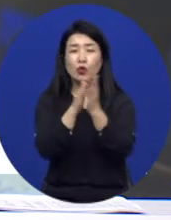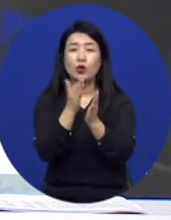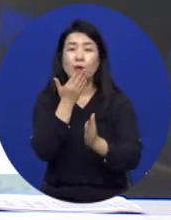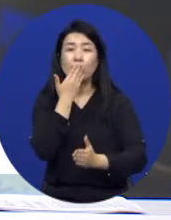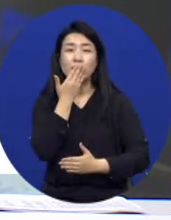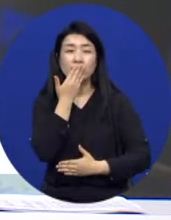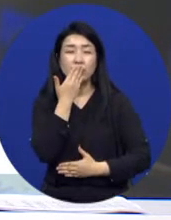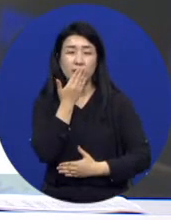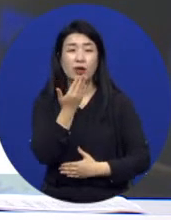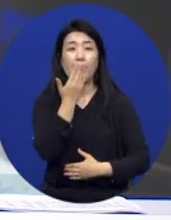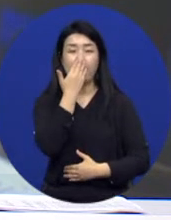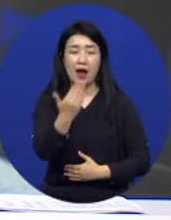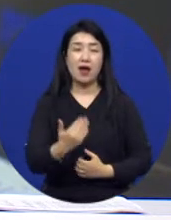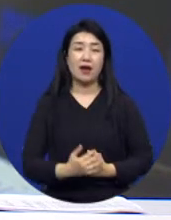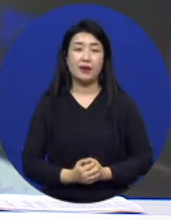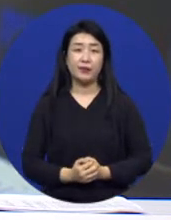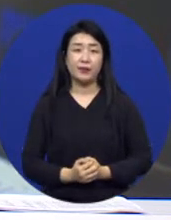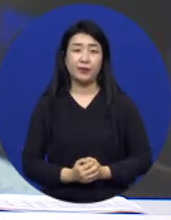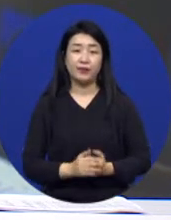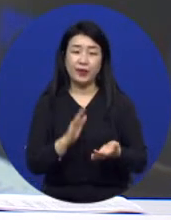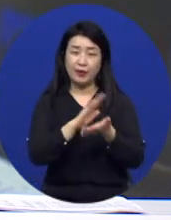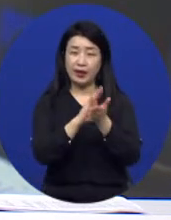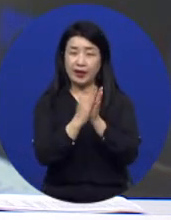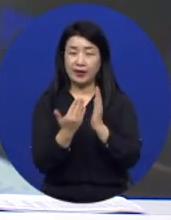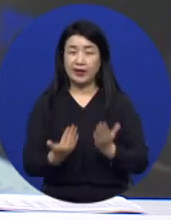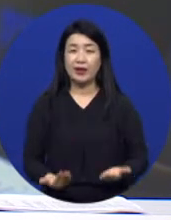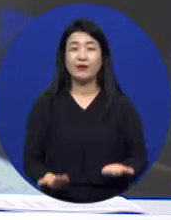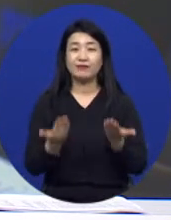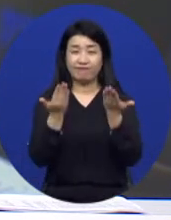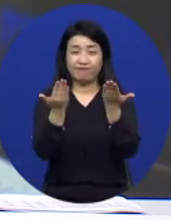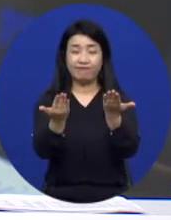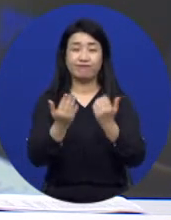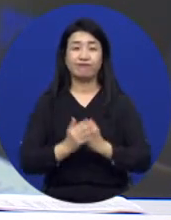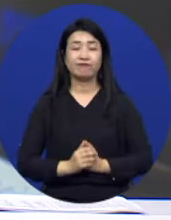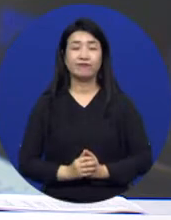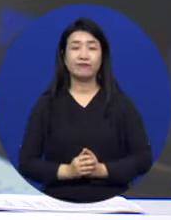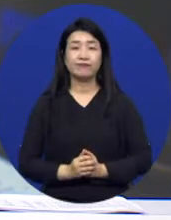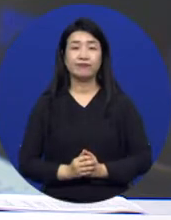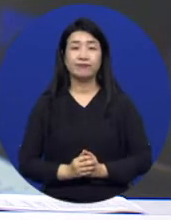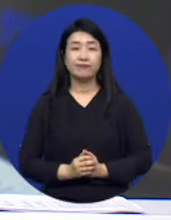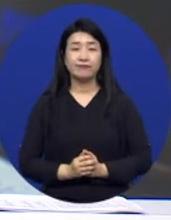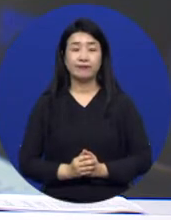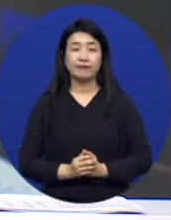음식물 섭취가 허용됐습니다. 변화되는 내용을 김항섭 기자가 보도합니다.